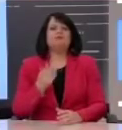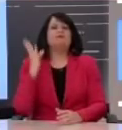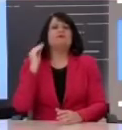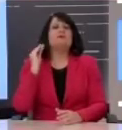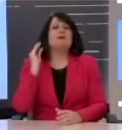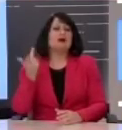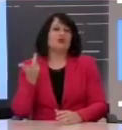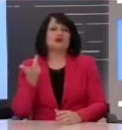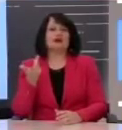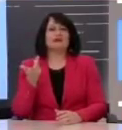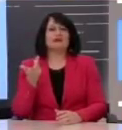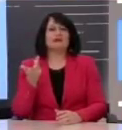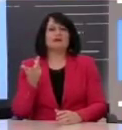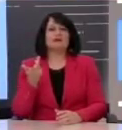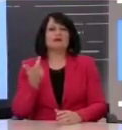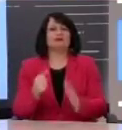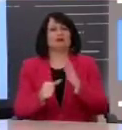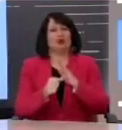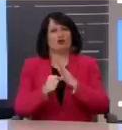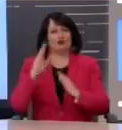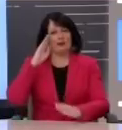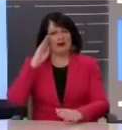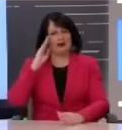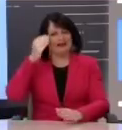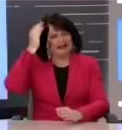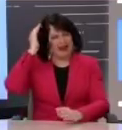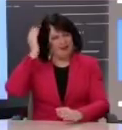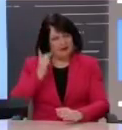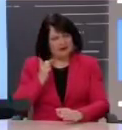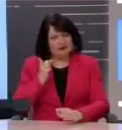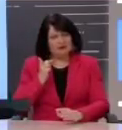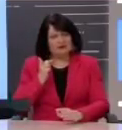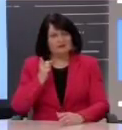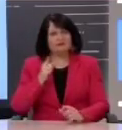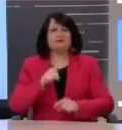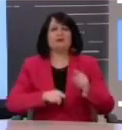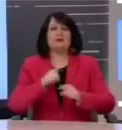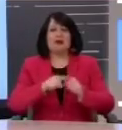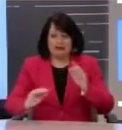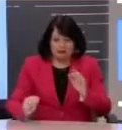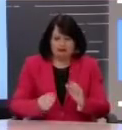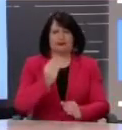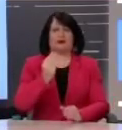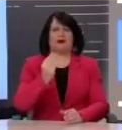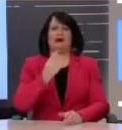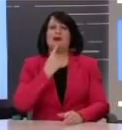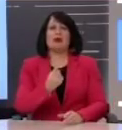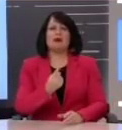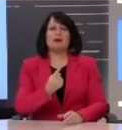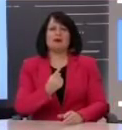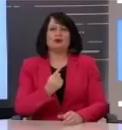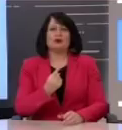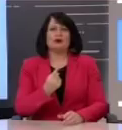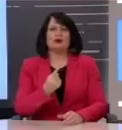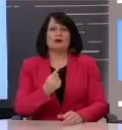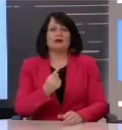ακούσαμε τον νέο πρόεδρο των ΗΠΑ, που ορισμένοι όταν εξελέγει διέδιδαν